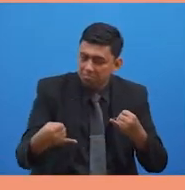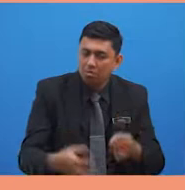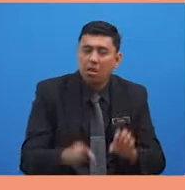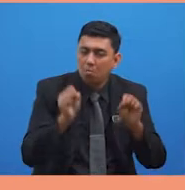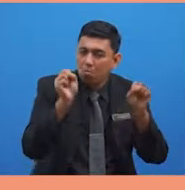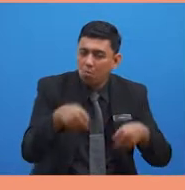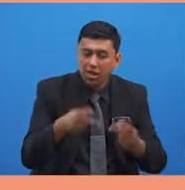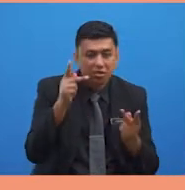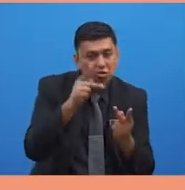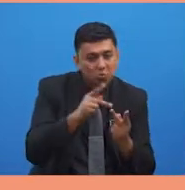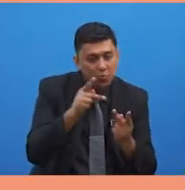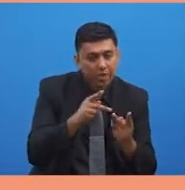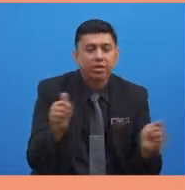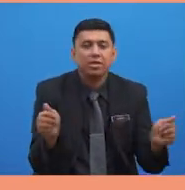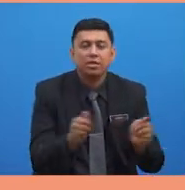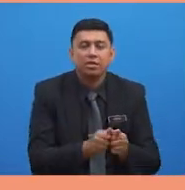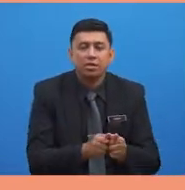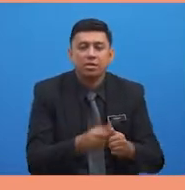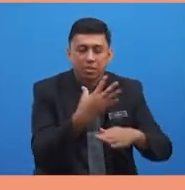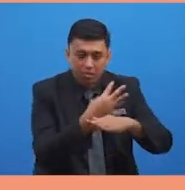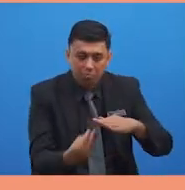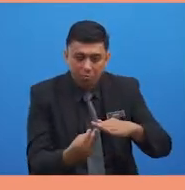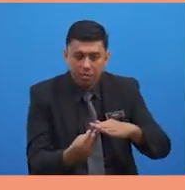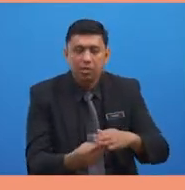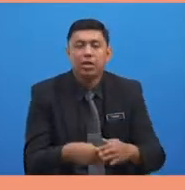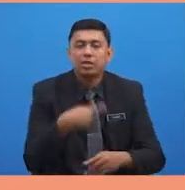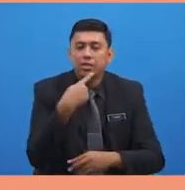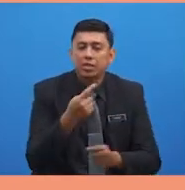boleh sesuaikan dengan input tertentu.